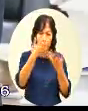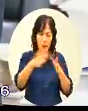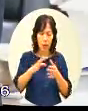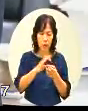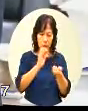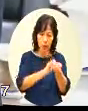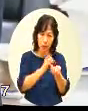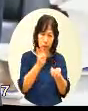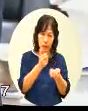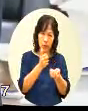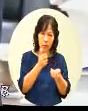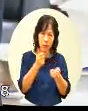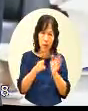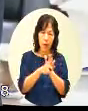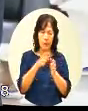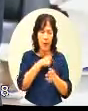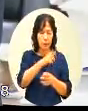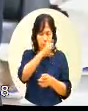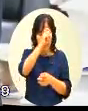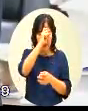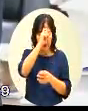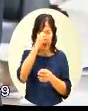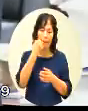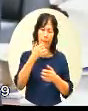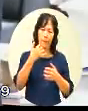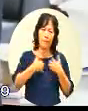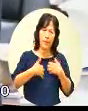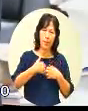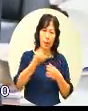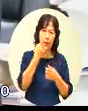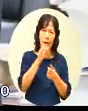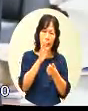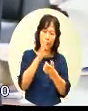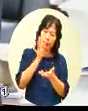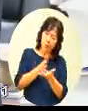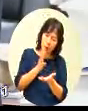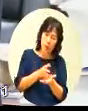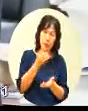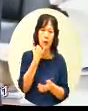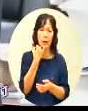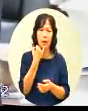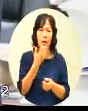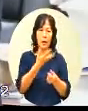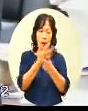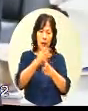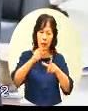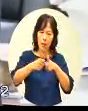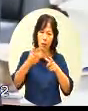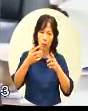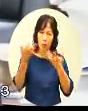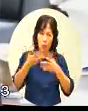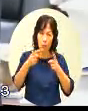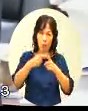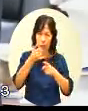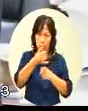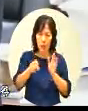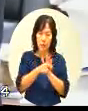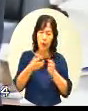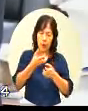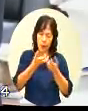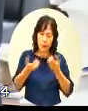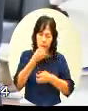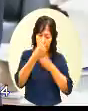界他是很乐意的去做这样的一个演讲，让我们的公务人员能够来分享这样的课